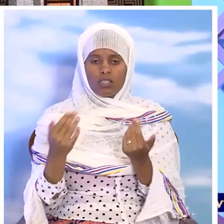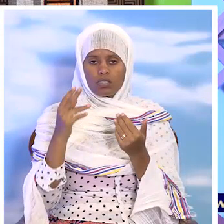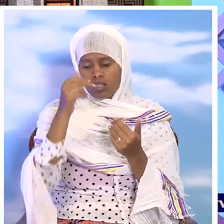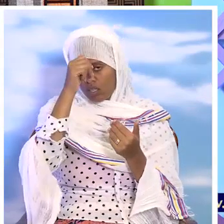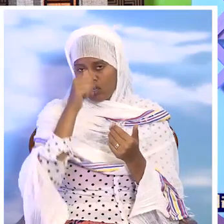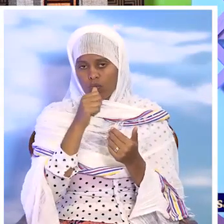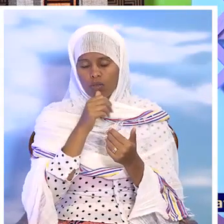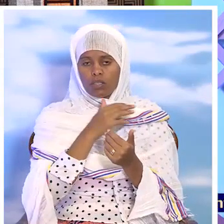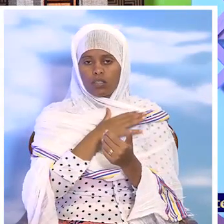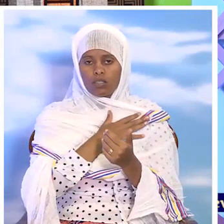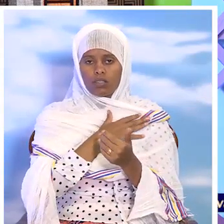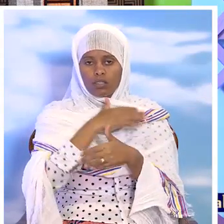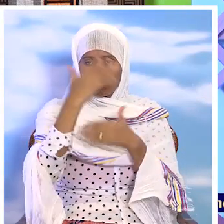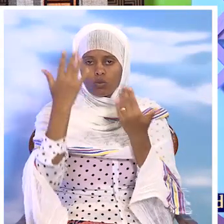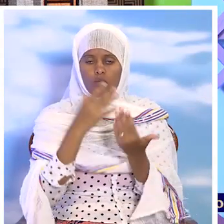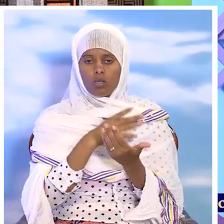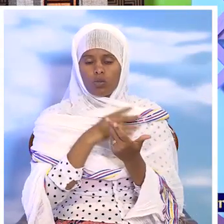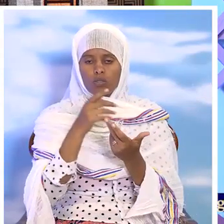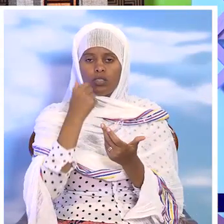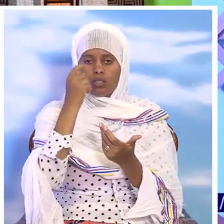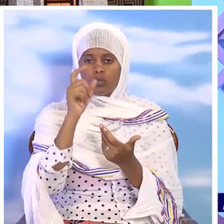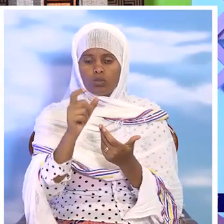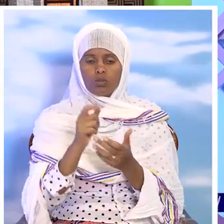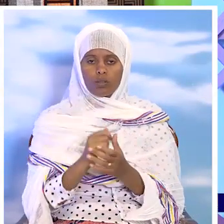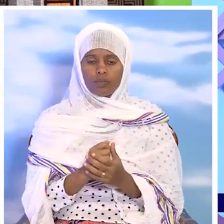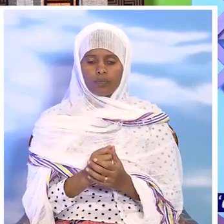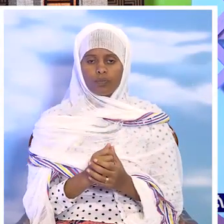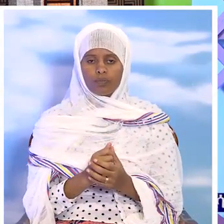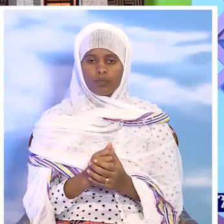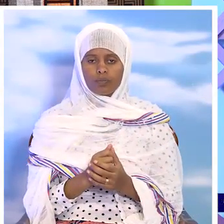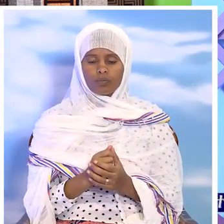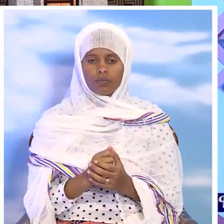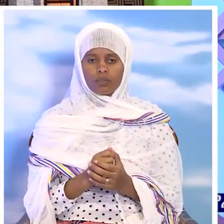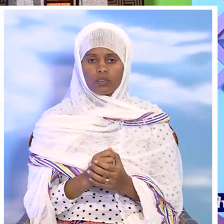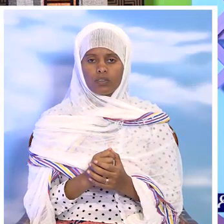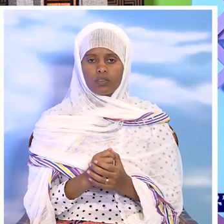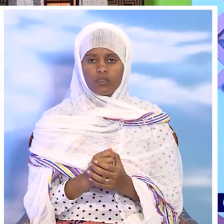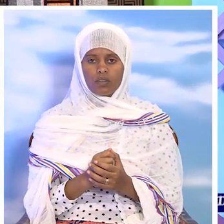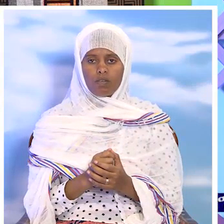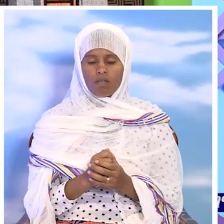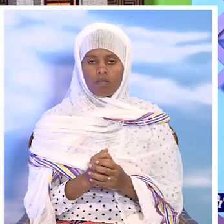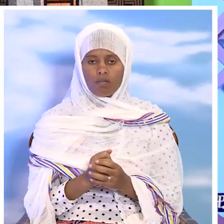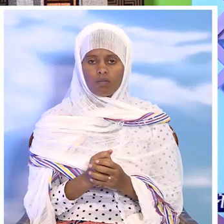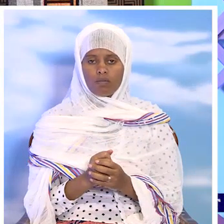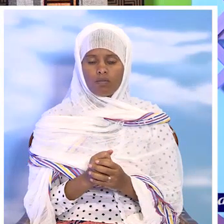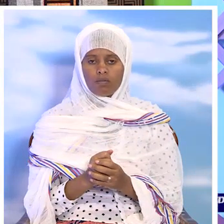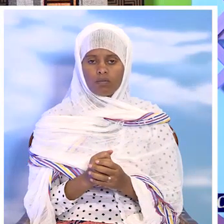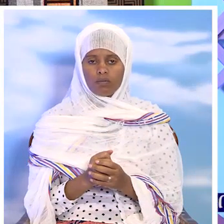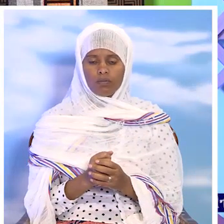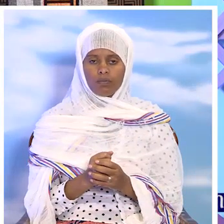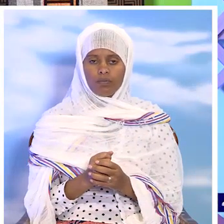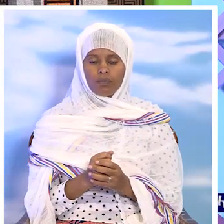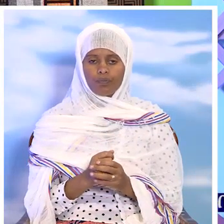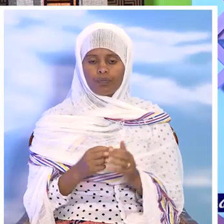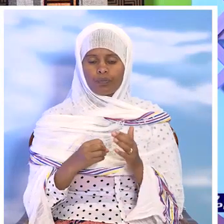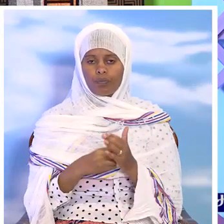ቦታት ይገልፅዎ ማለት እዩ። እዚ ዕለት እዚ ድማ ጓሃፅባህ ተባሂሉ ቤተክርስትያንና ይፅዋዕ ማለት እዩ። ስለዚ